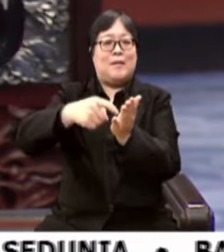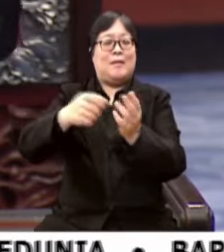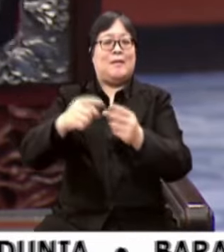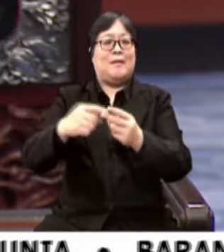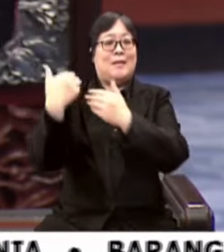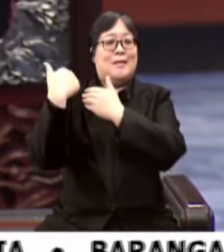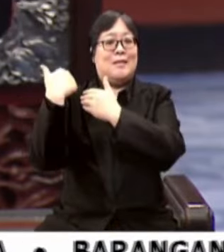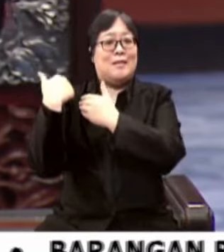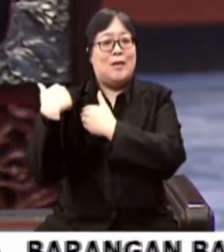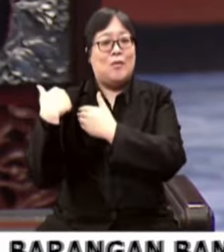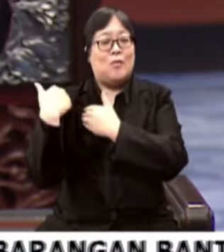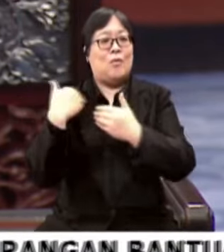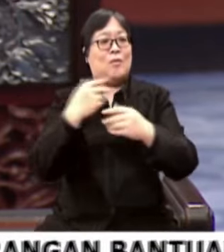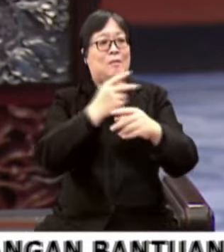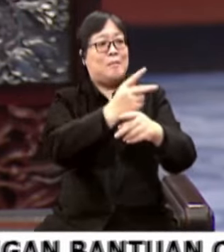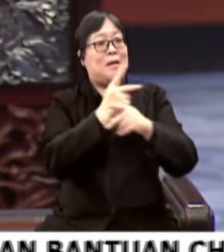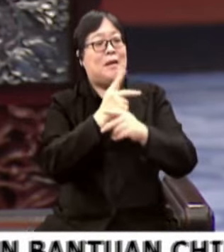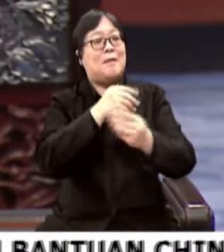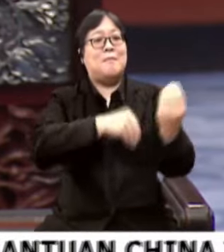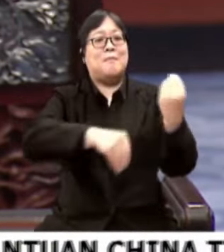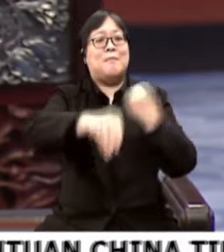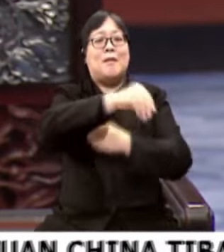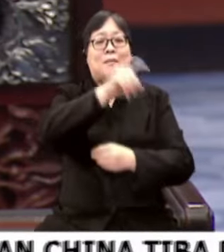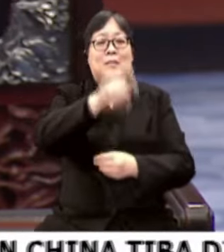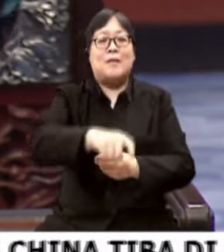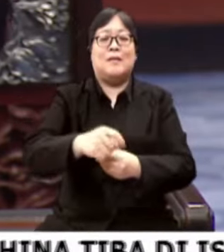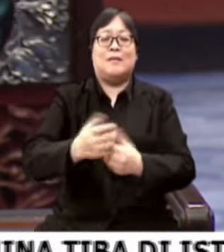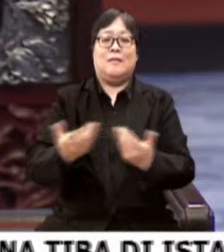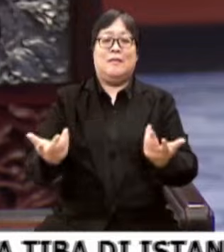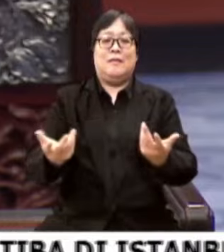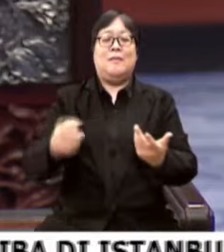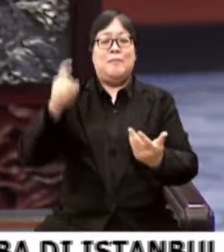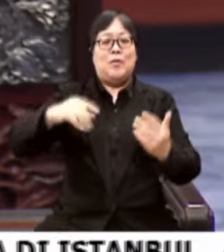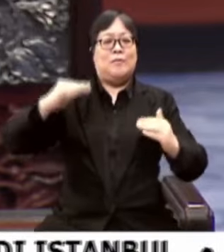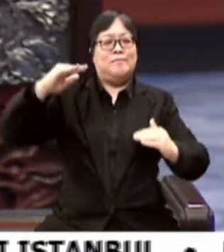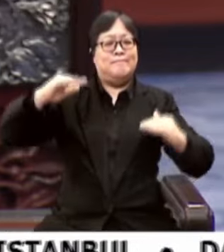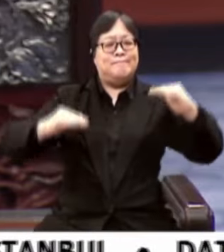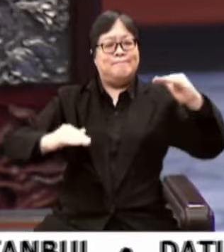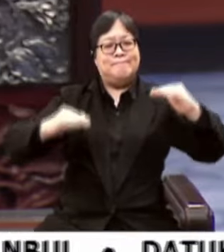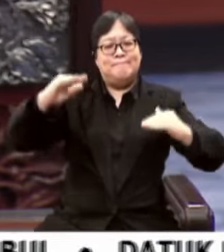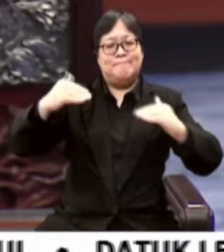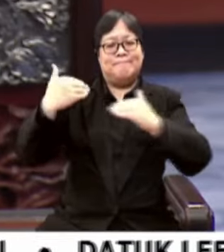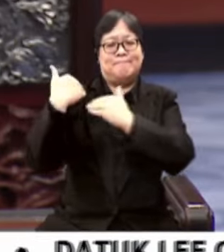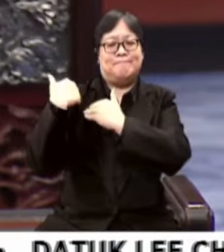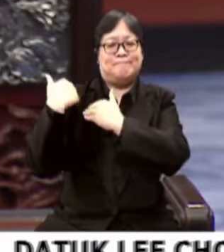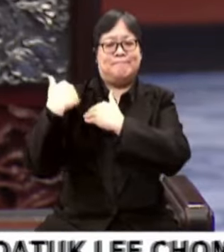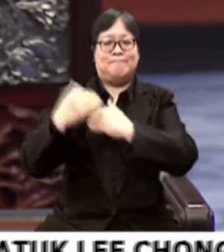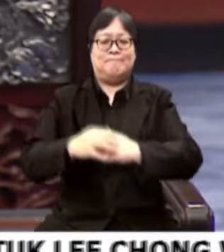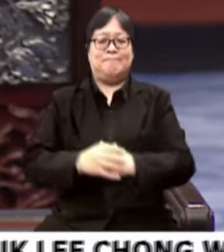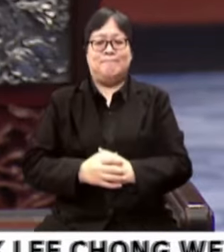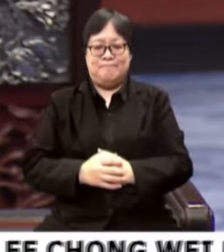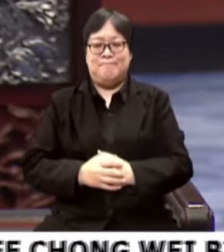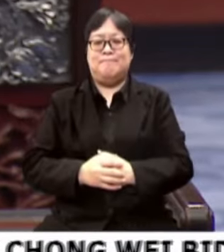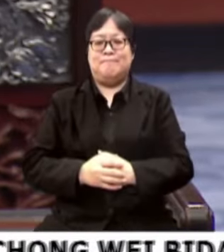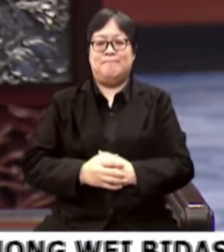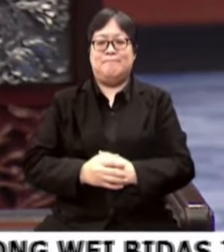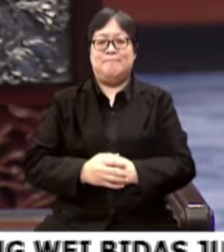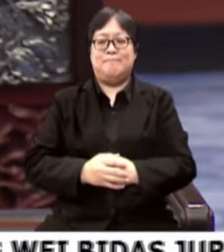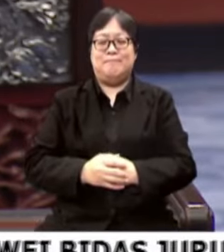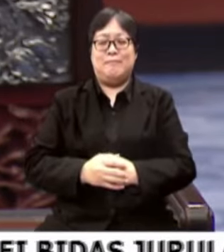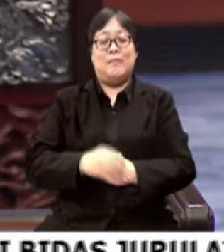kepada mereka yang mengambil apa ini bantuan bantuan keuangan ini perlu satu balancing tanggung jawab ya itu sebabnya bagi PH